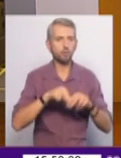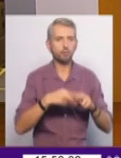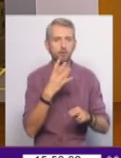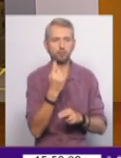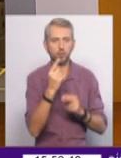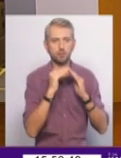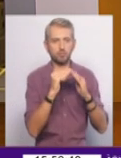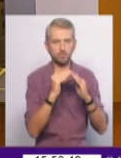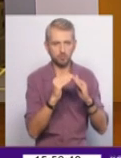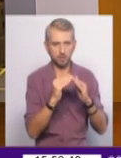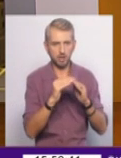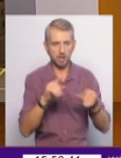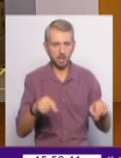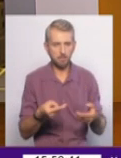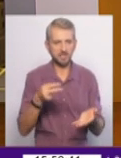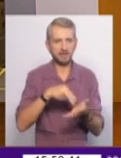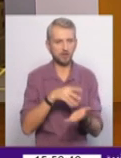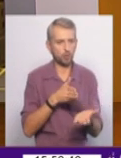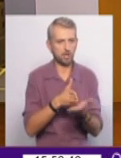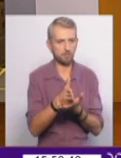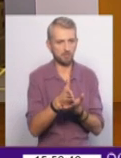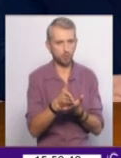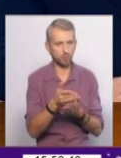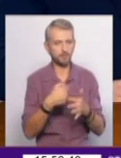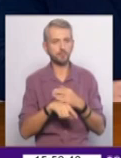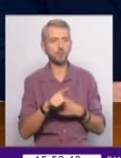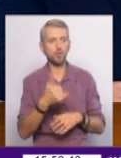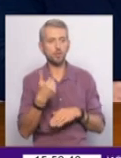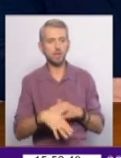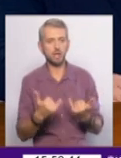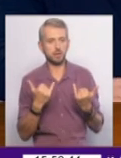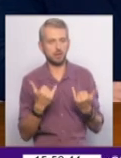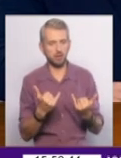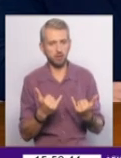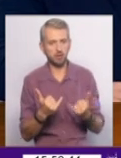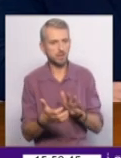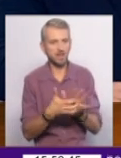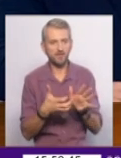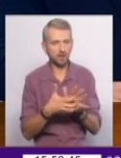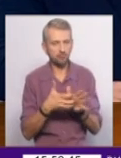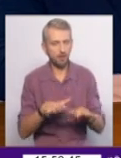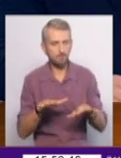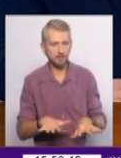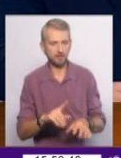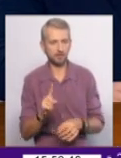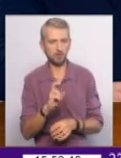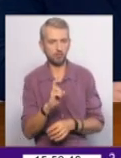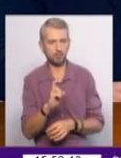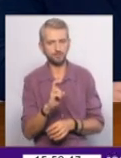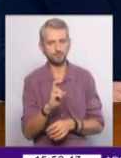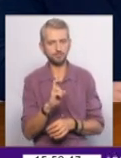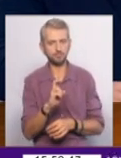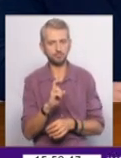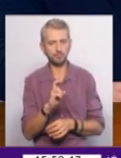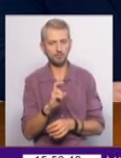якраз реабілітаційного напрямку, тому що вже зараз не вистачає місць для того, щоб